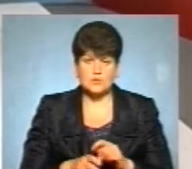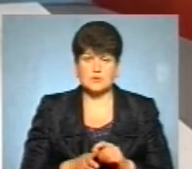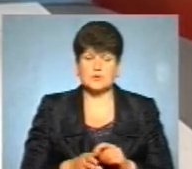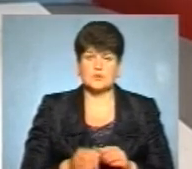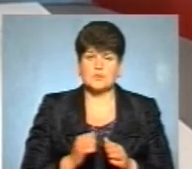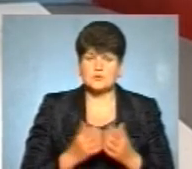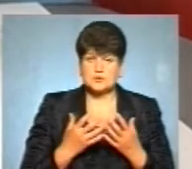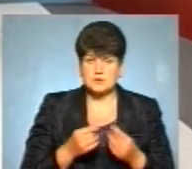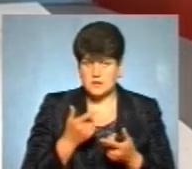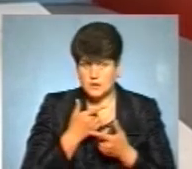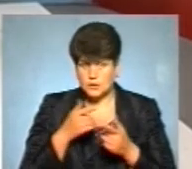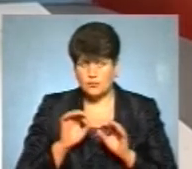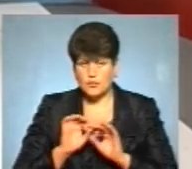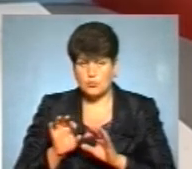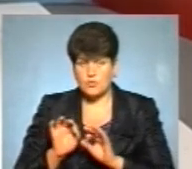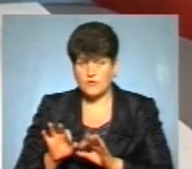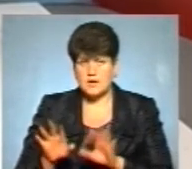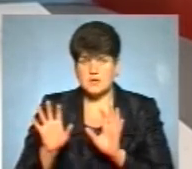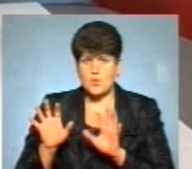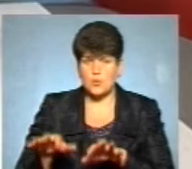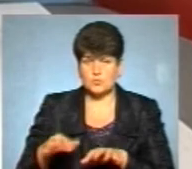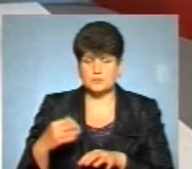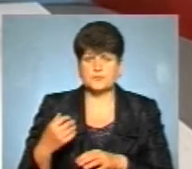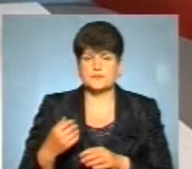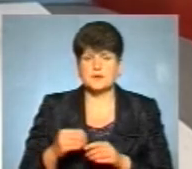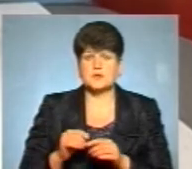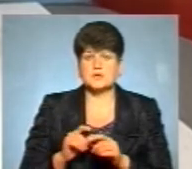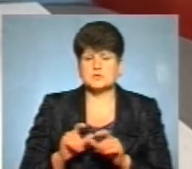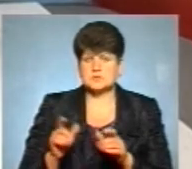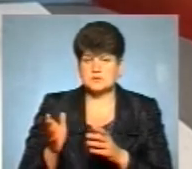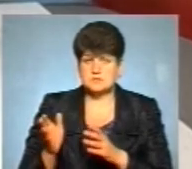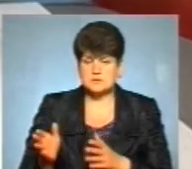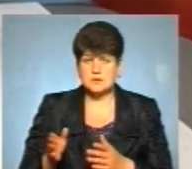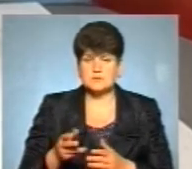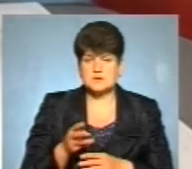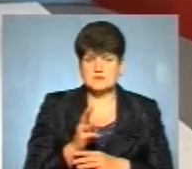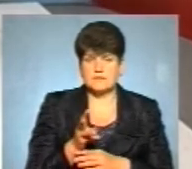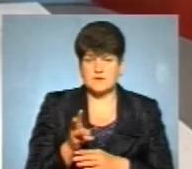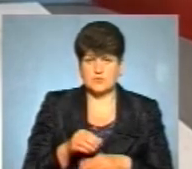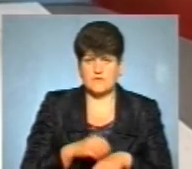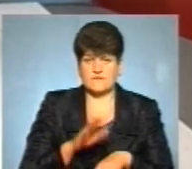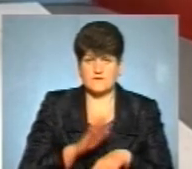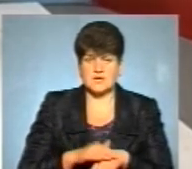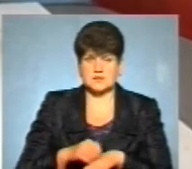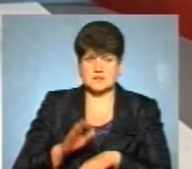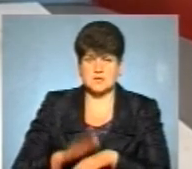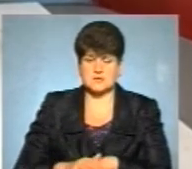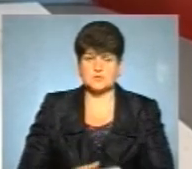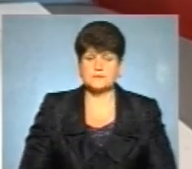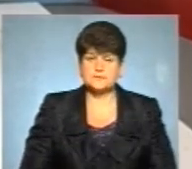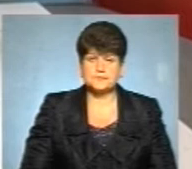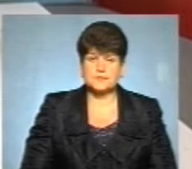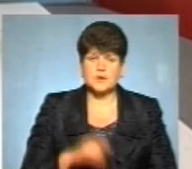щоденним інформуванням голови оперативного штабу і з відеофіксацією. В